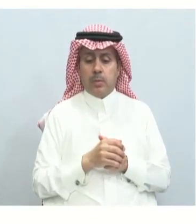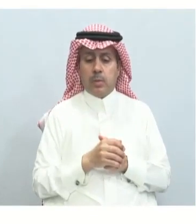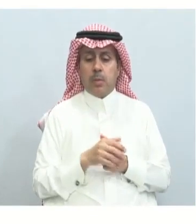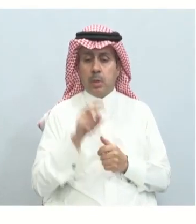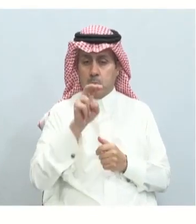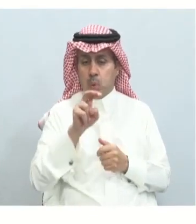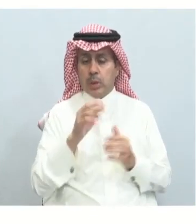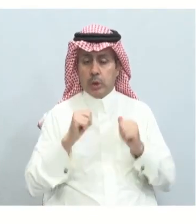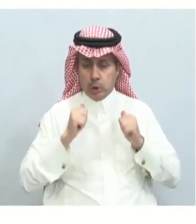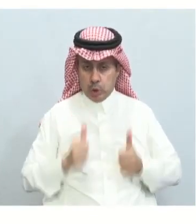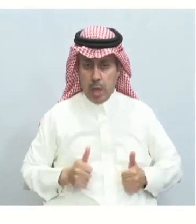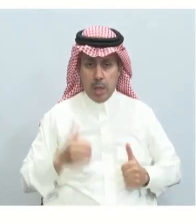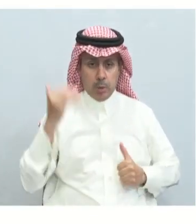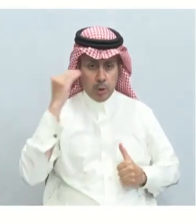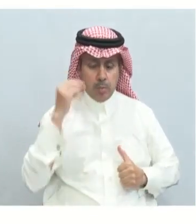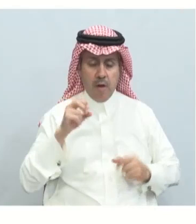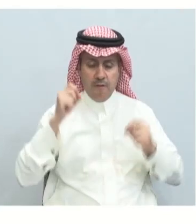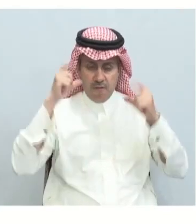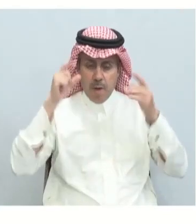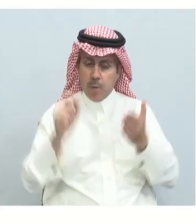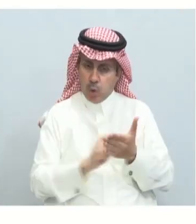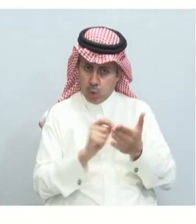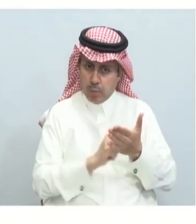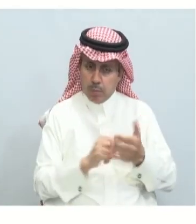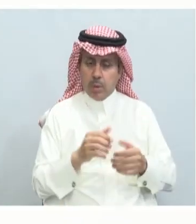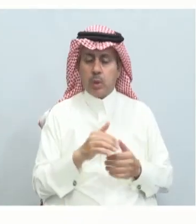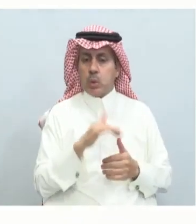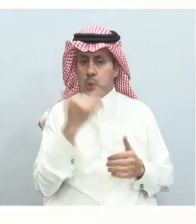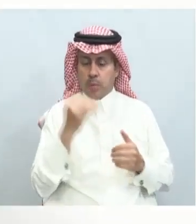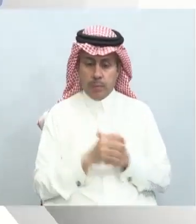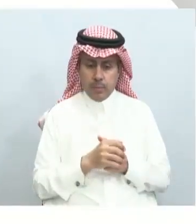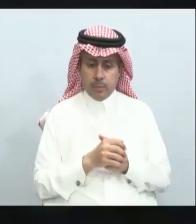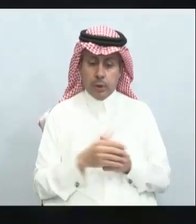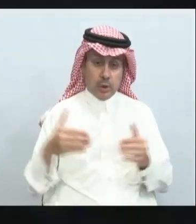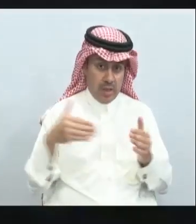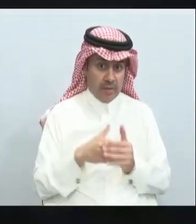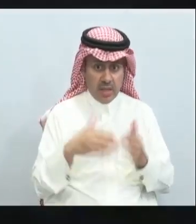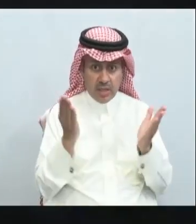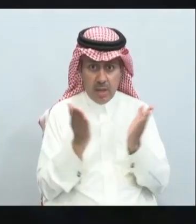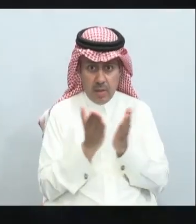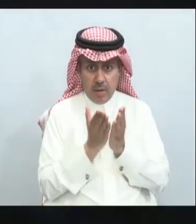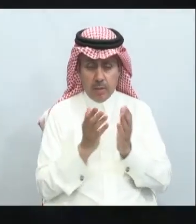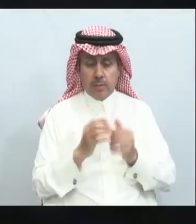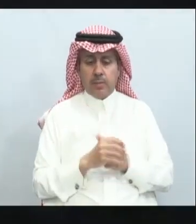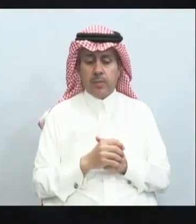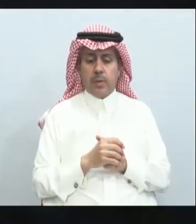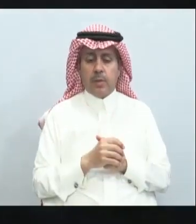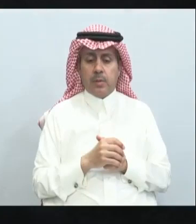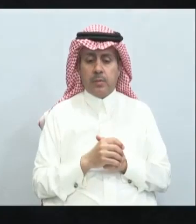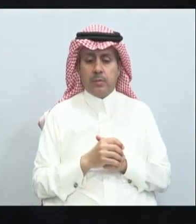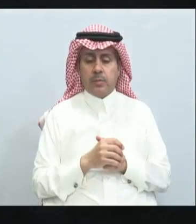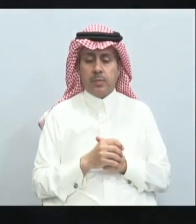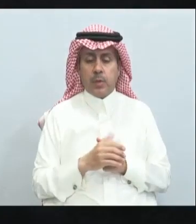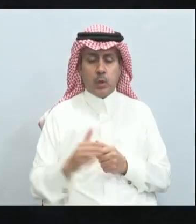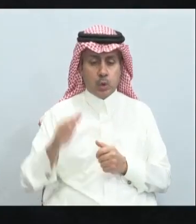متروك للطالب والطالبه لكي يعبروا باسلوب بهما الى هنا نكون قد وصلنا الى ختام درسنا